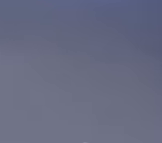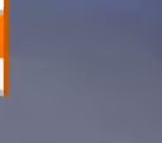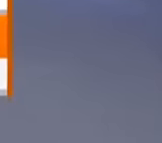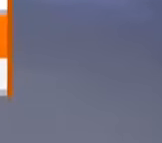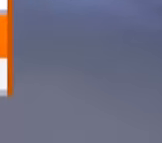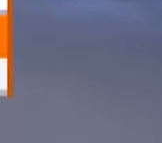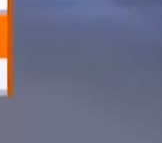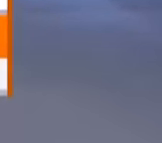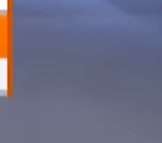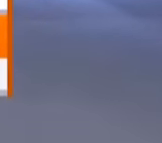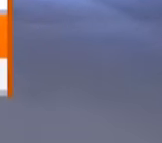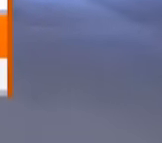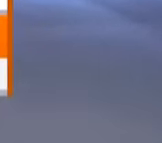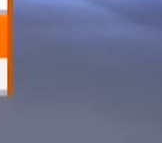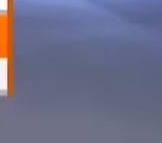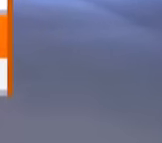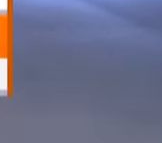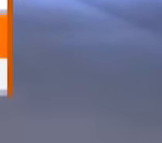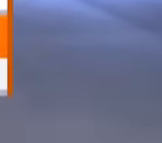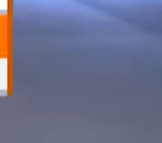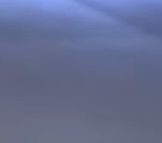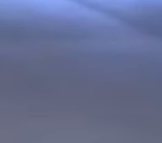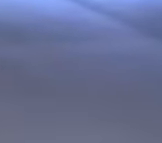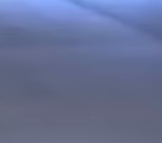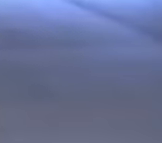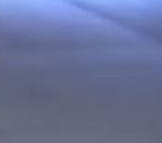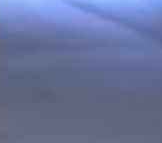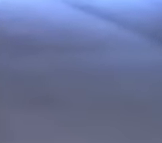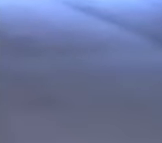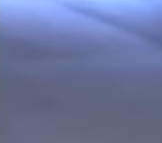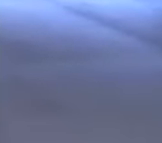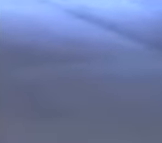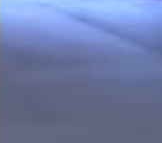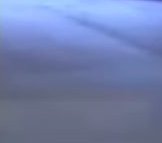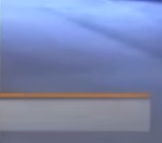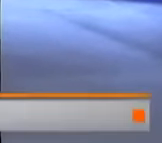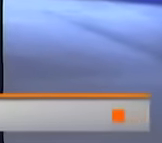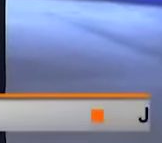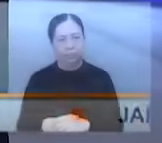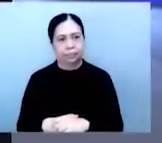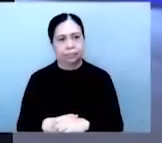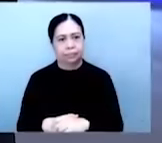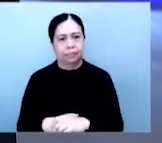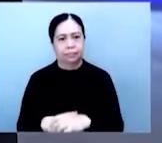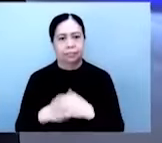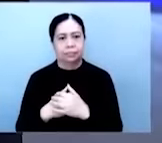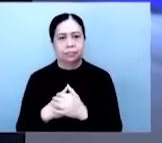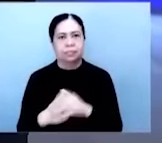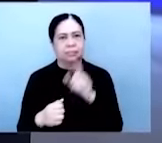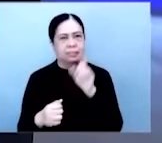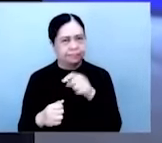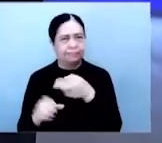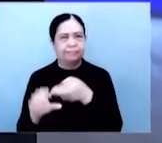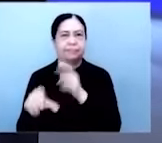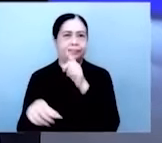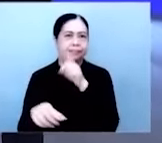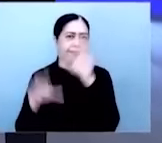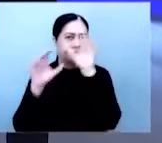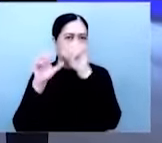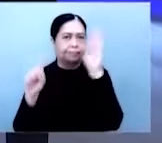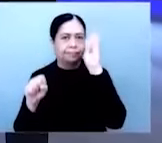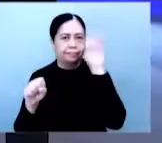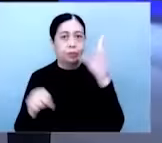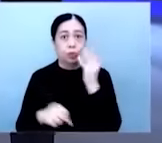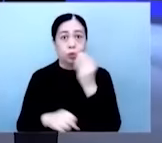Mag-resign na si Pangulong Bongbong Marcos. Yan ang panawagan ni Davao City Mayor Baste Duterte. Sinabi yan ng alkalde ilang